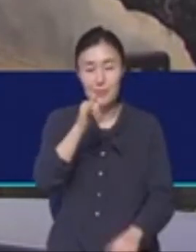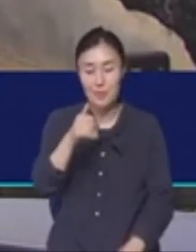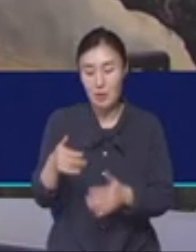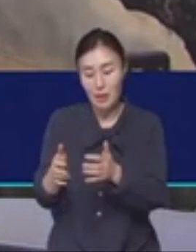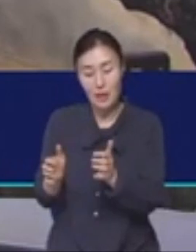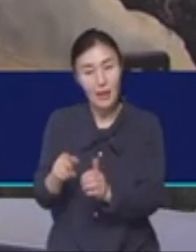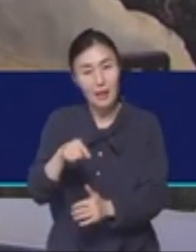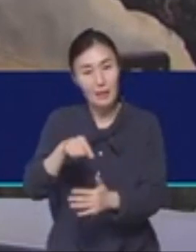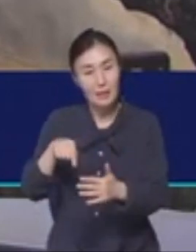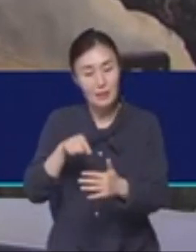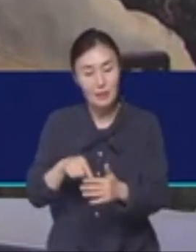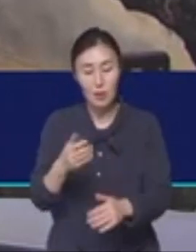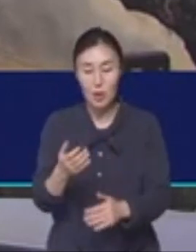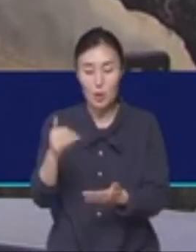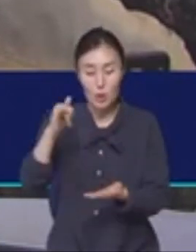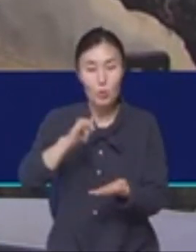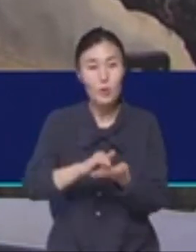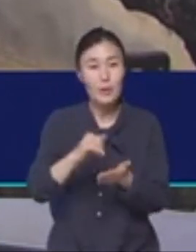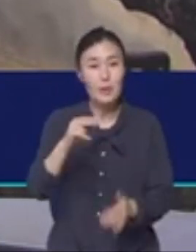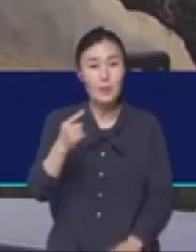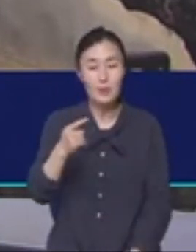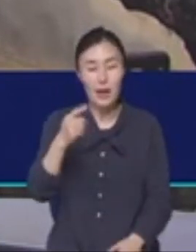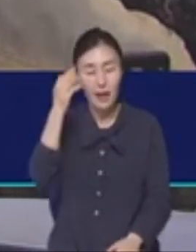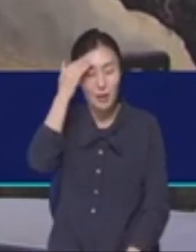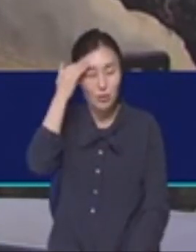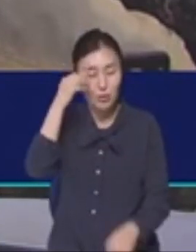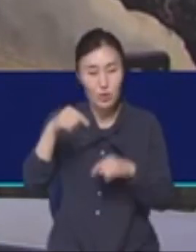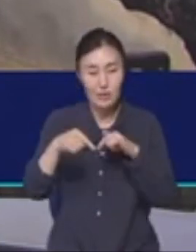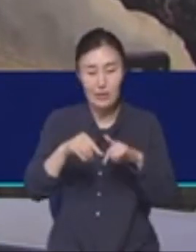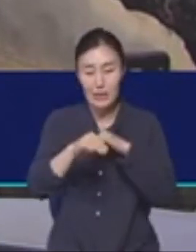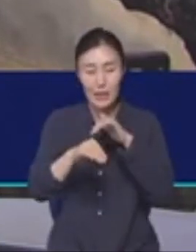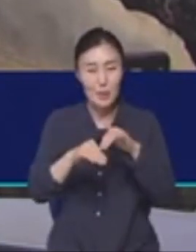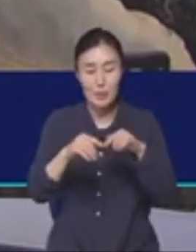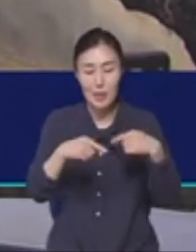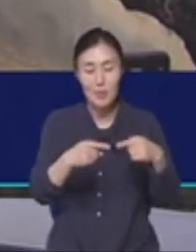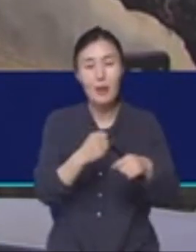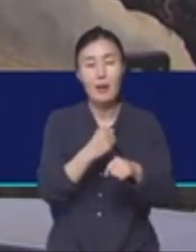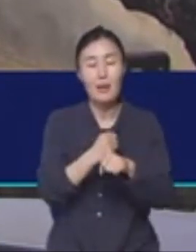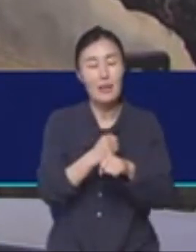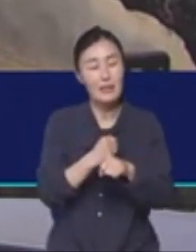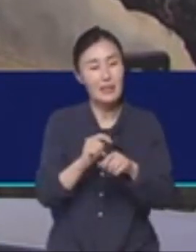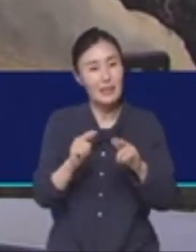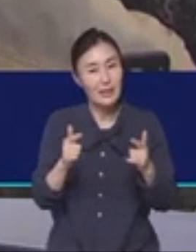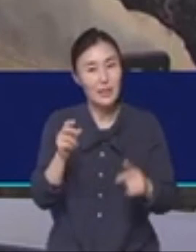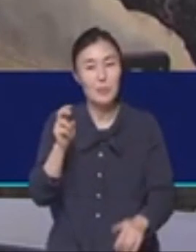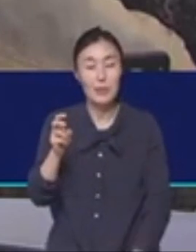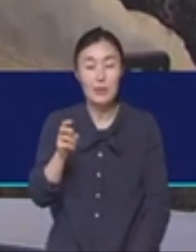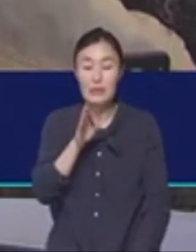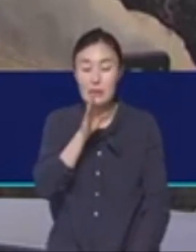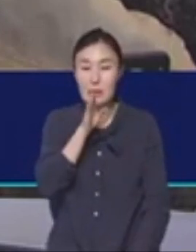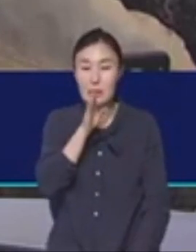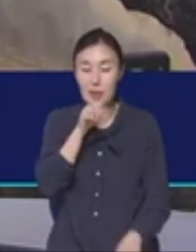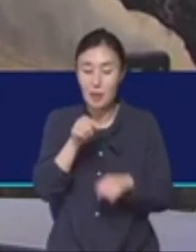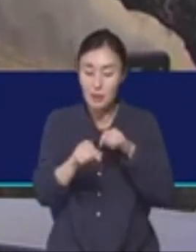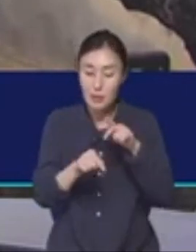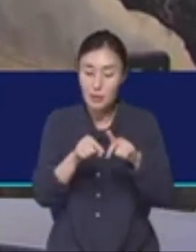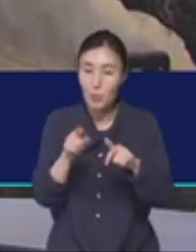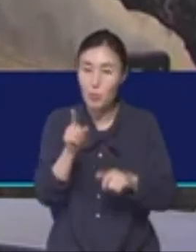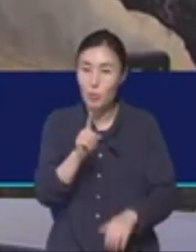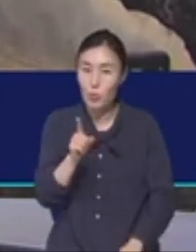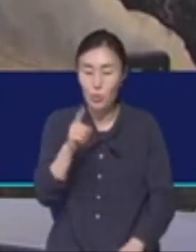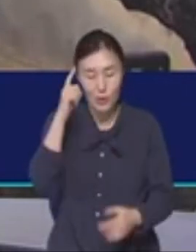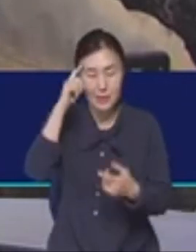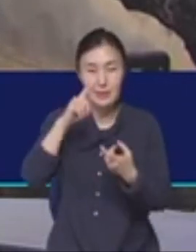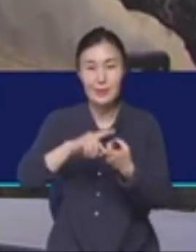일각에서는 이전 대표가 귀국하더라도 국내 정치의 개입하지 않을 것으로 전망하고 있어 실제 행보에 관심이 쏠리고 있습니다